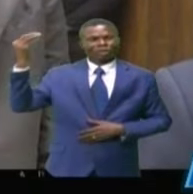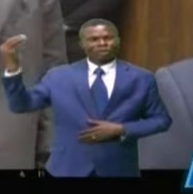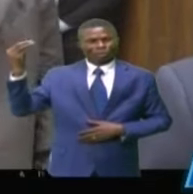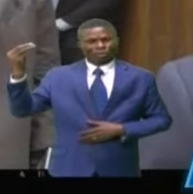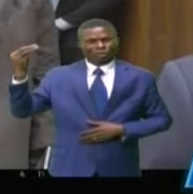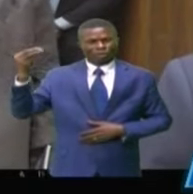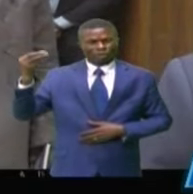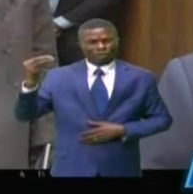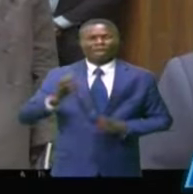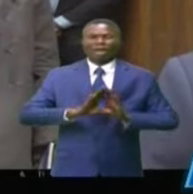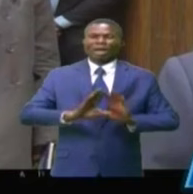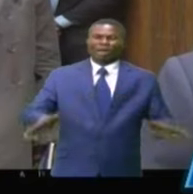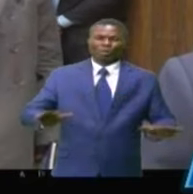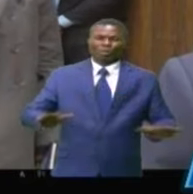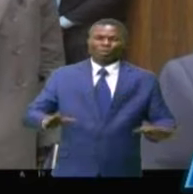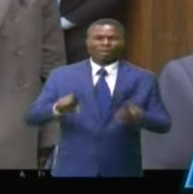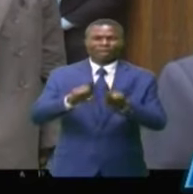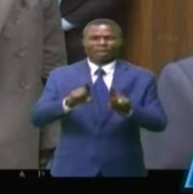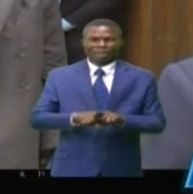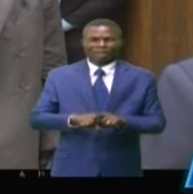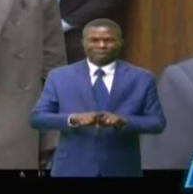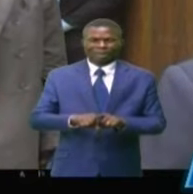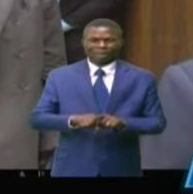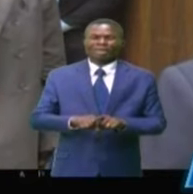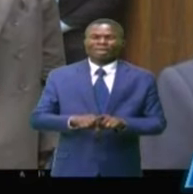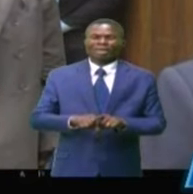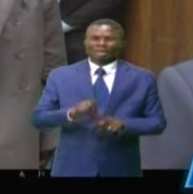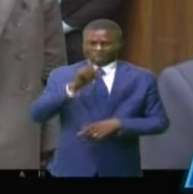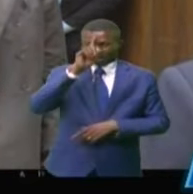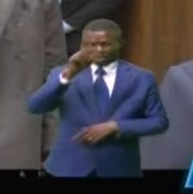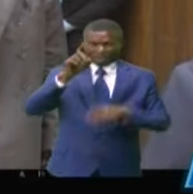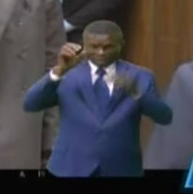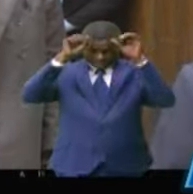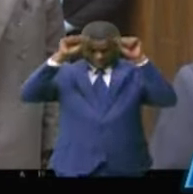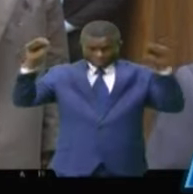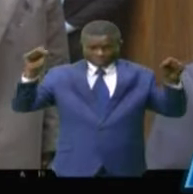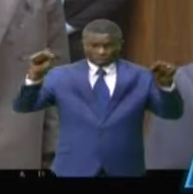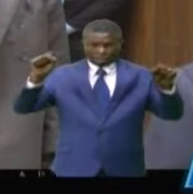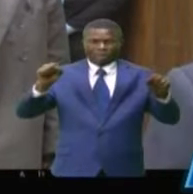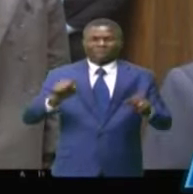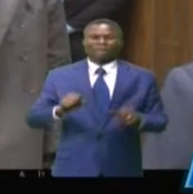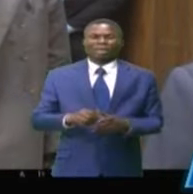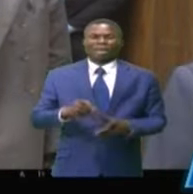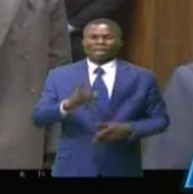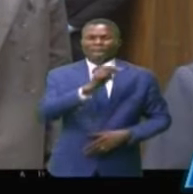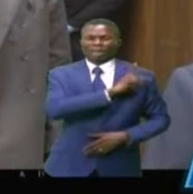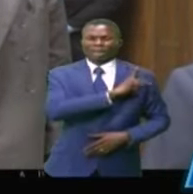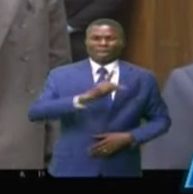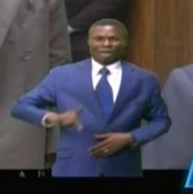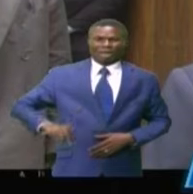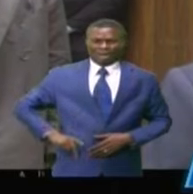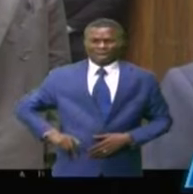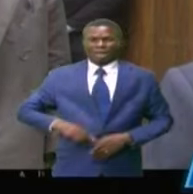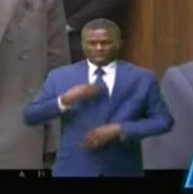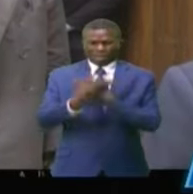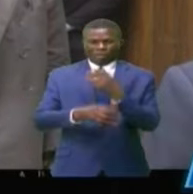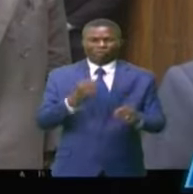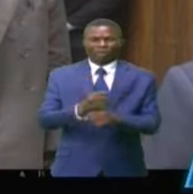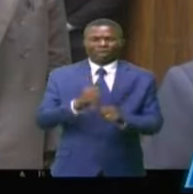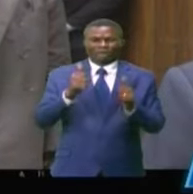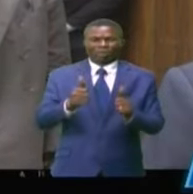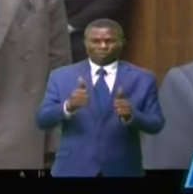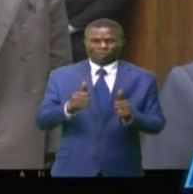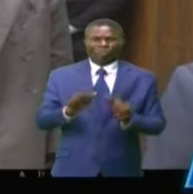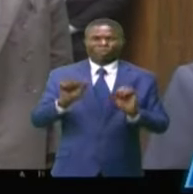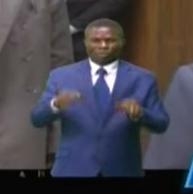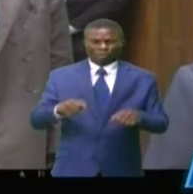la compétence et l'intégrité du président Dini Kadima. Je pense qu'il fait du bon travail et qu'on pourra